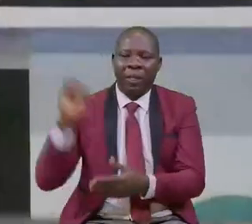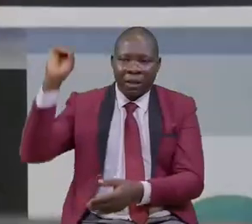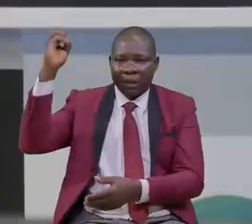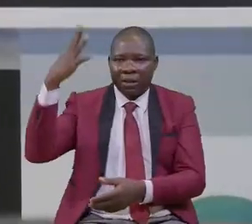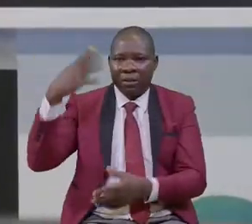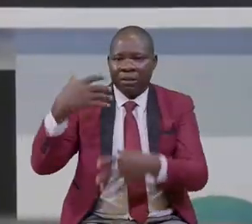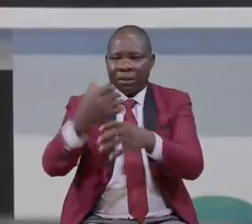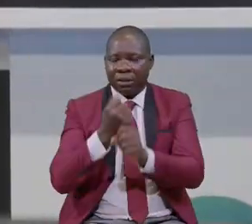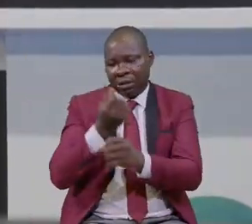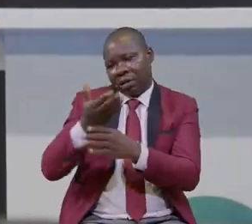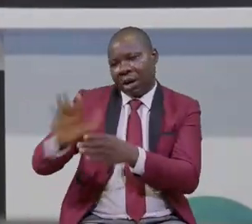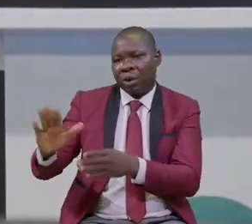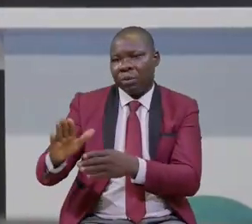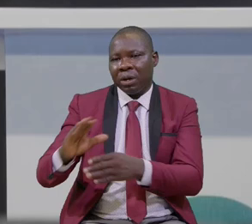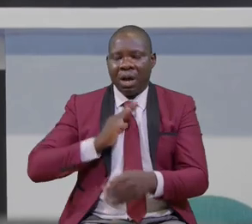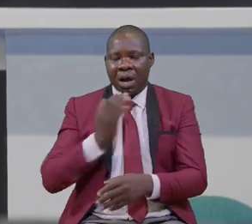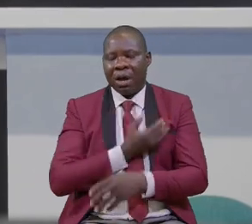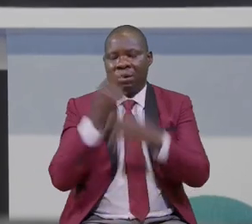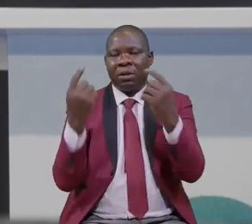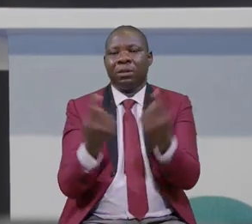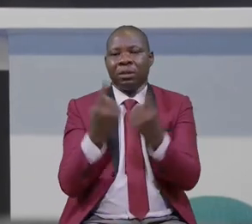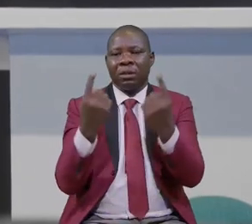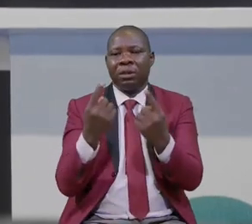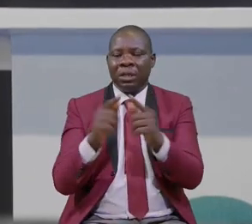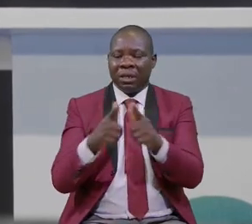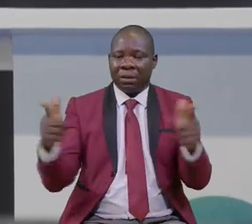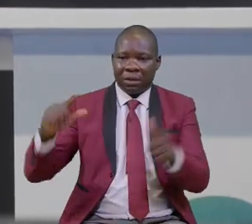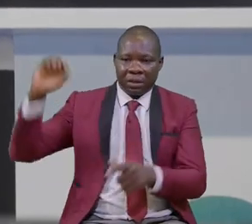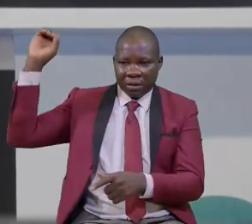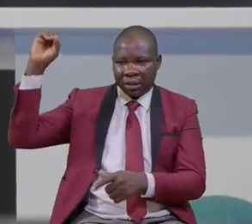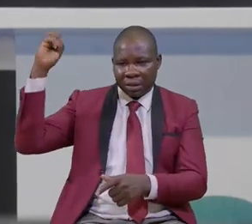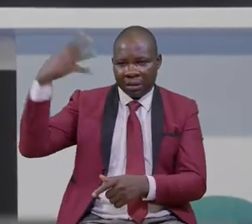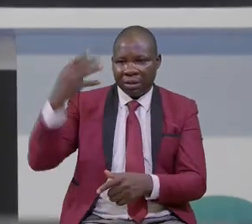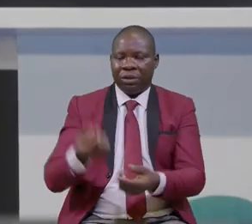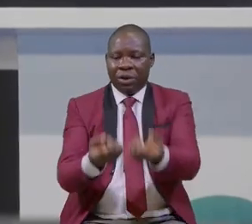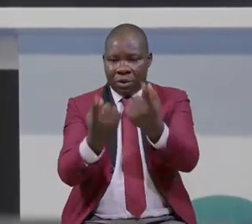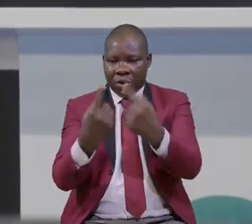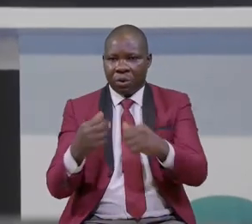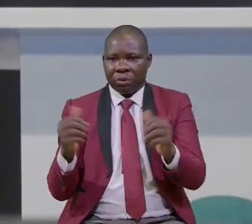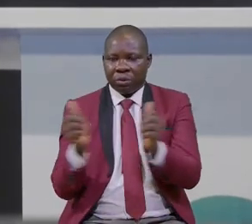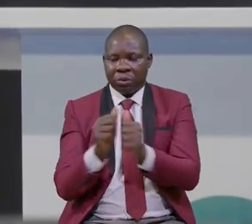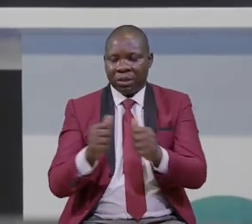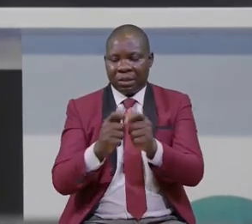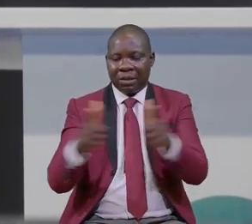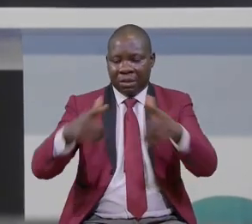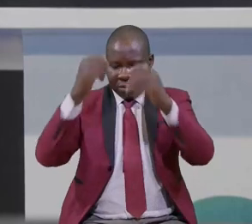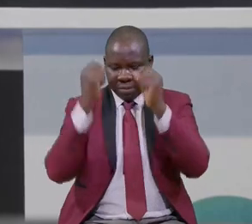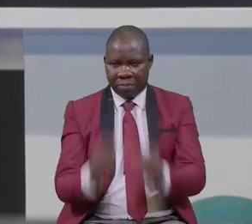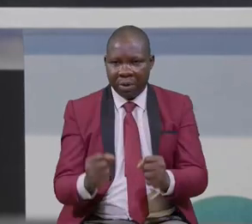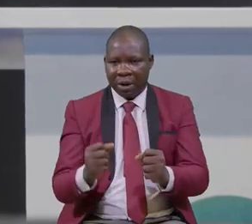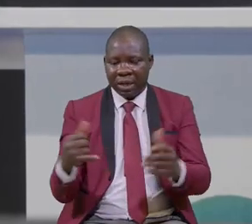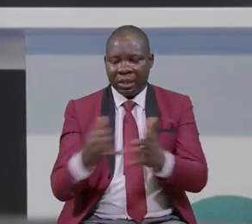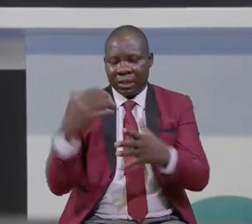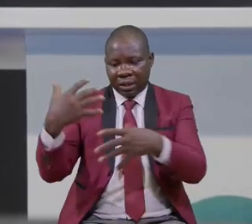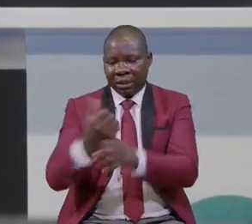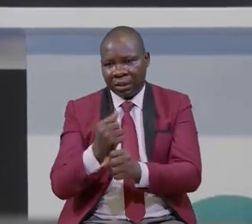tous la grâce haute nos péchés la grande grâce vient avec une grande puissance